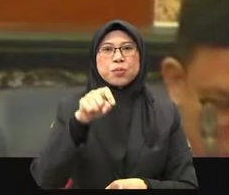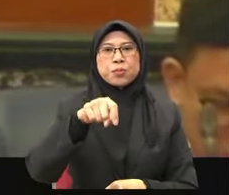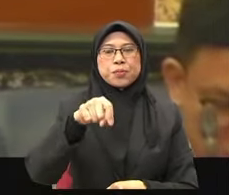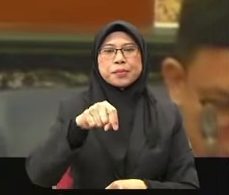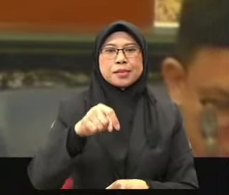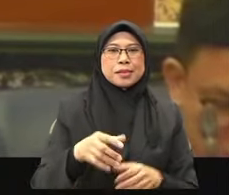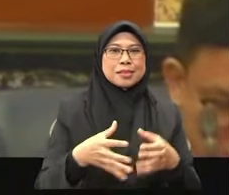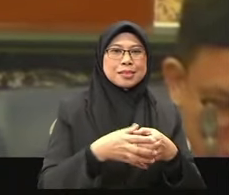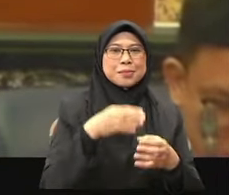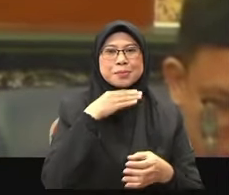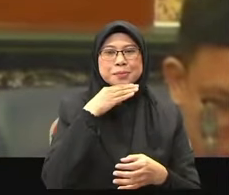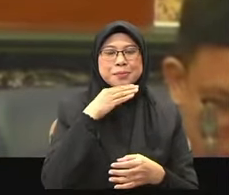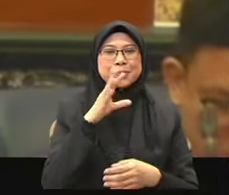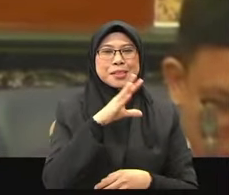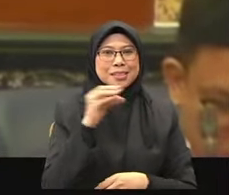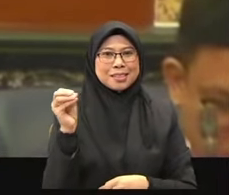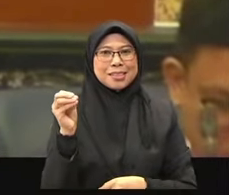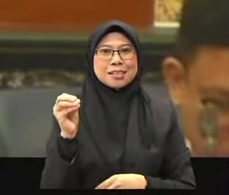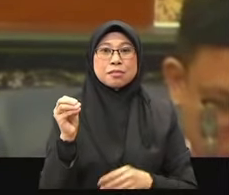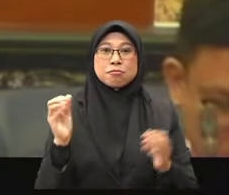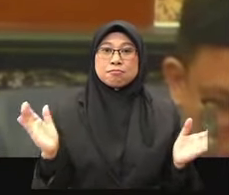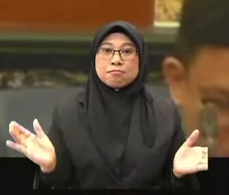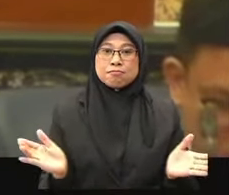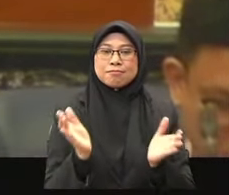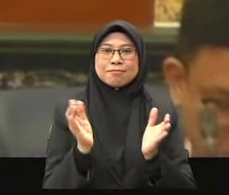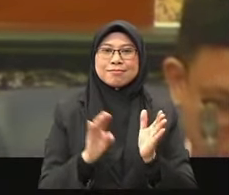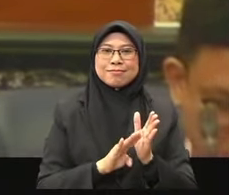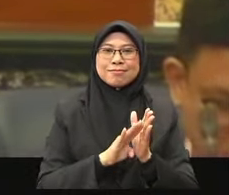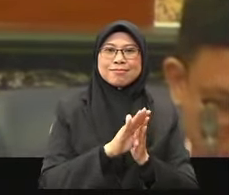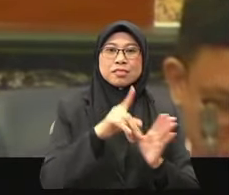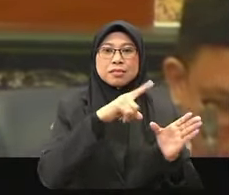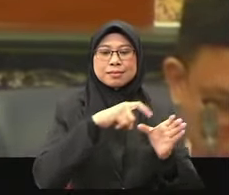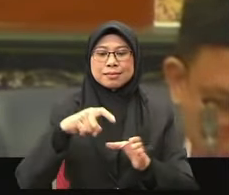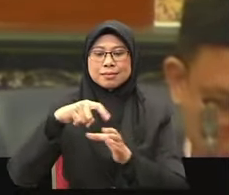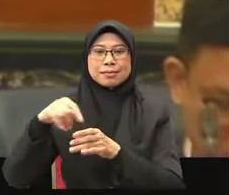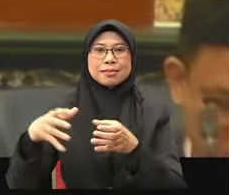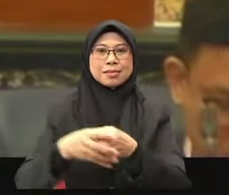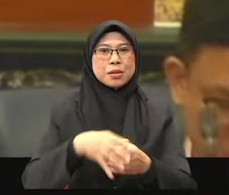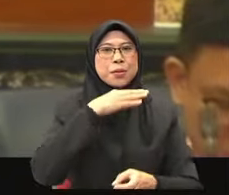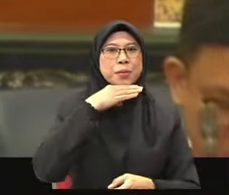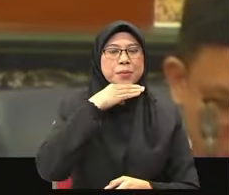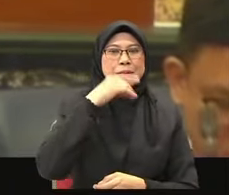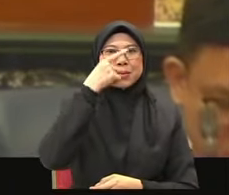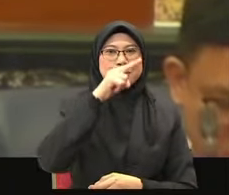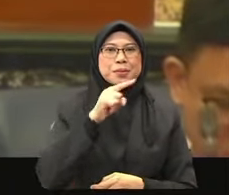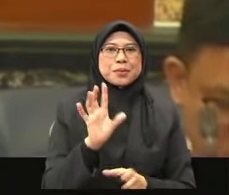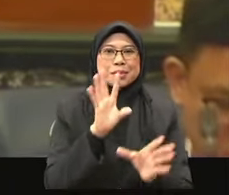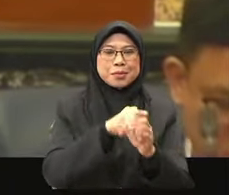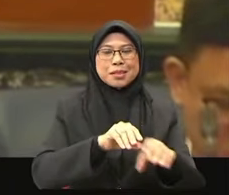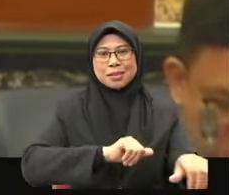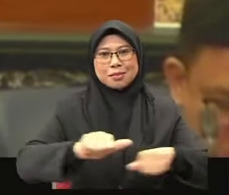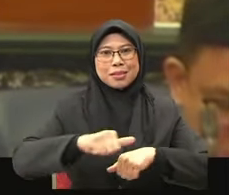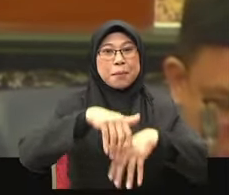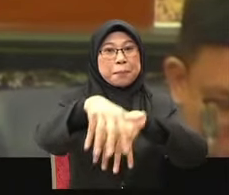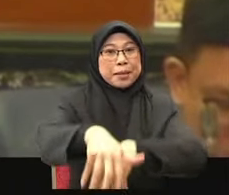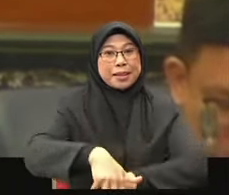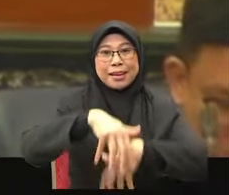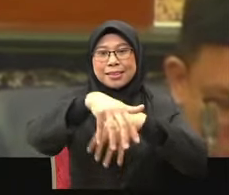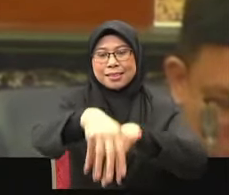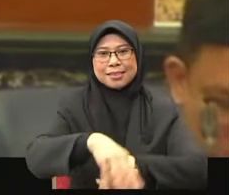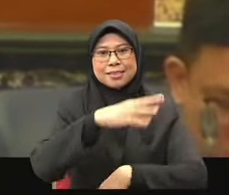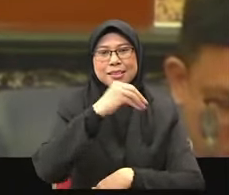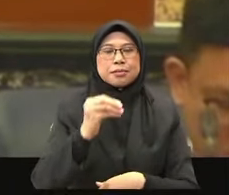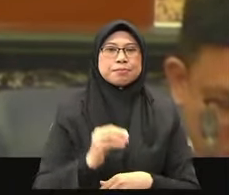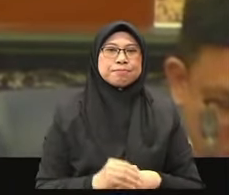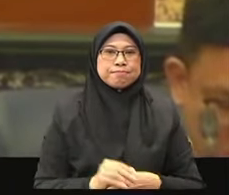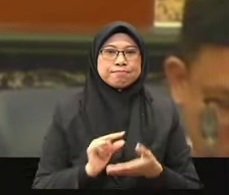Tuan Yang Dipertua, gawai di Sarawak, keamatan di Sabah, sambutan pesta menua yang sangat sinonim bagi masyarakat kaum asal di Borneo, iaitu upacara tradisi